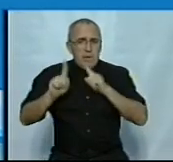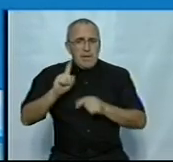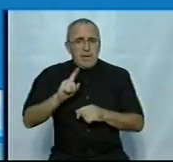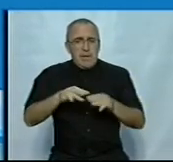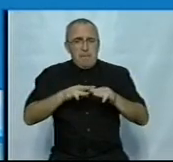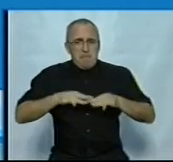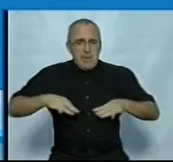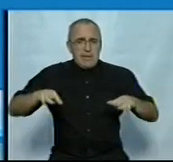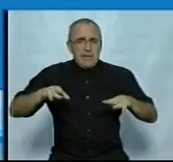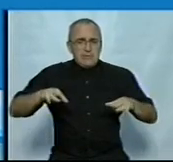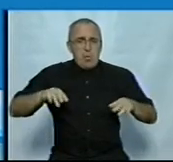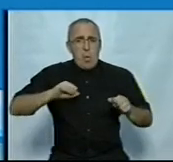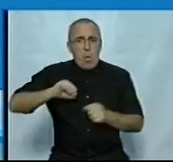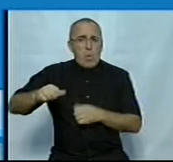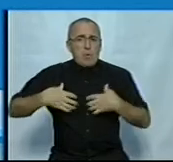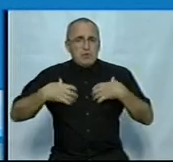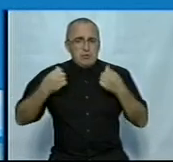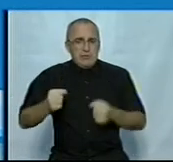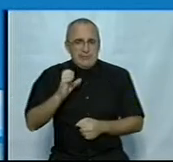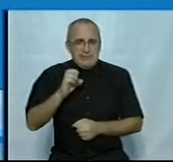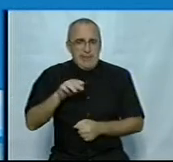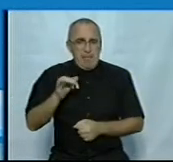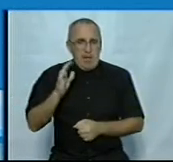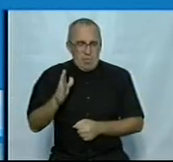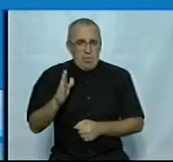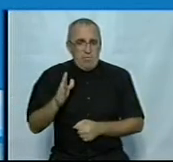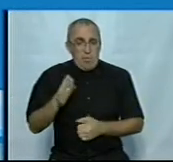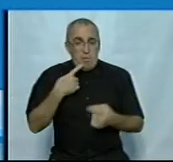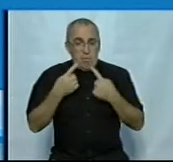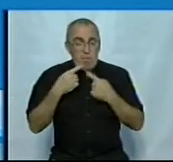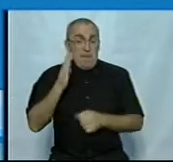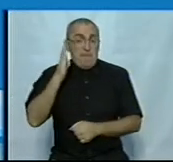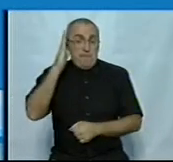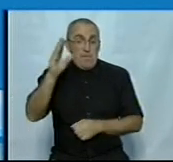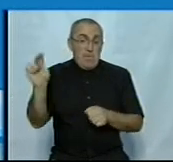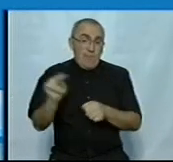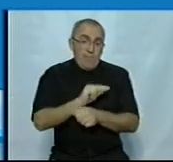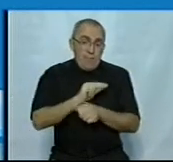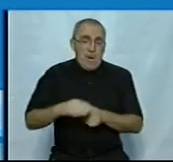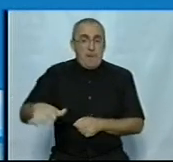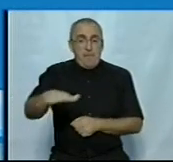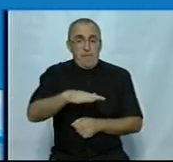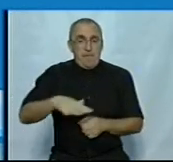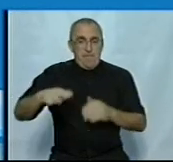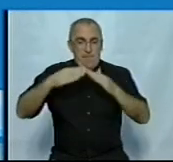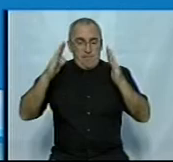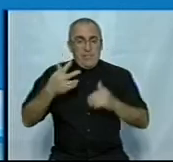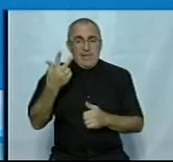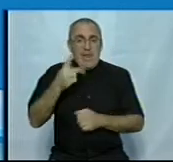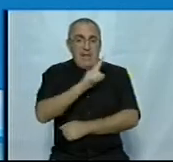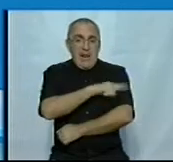міністром охорони здоров'я. Я так розумію, якщо от мова вже сьогодні йдеться на перспективу відремонтувати приміщення 3-ї лікарні в